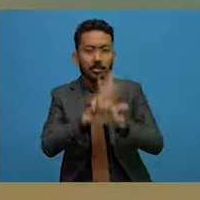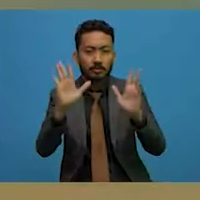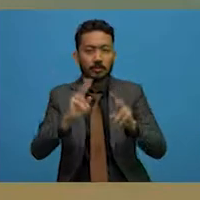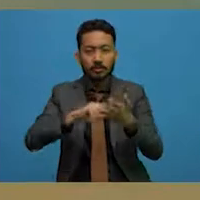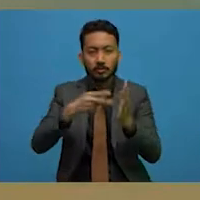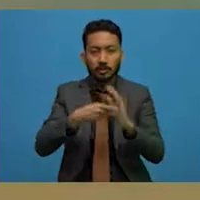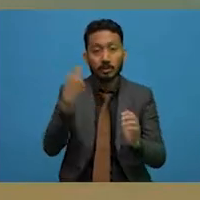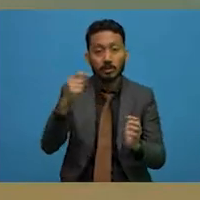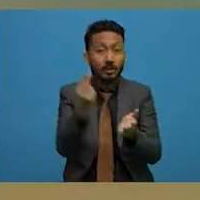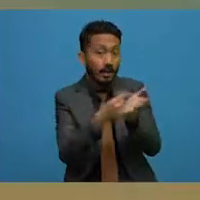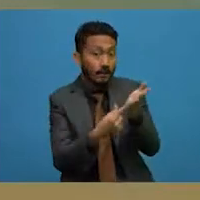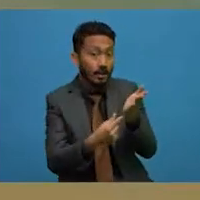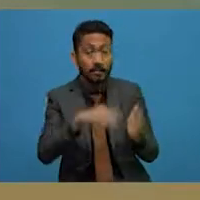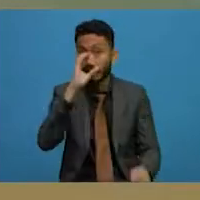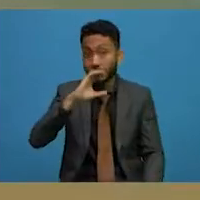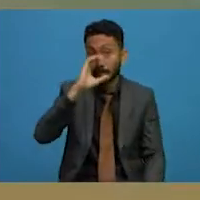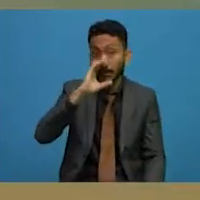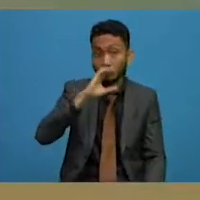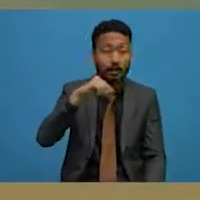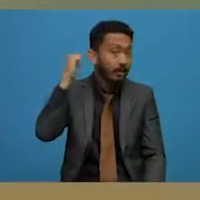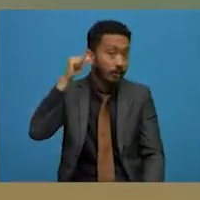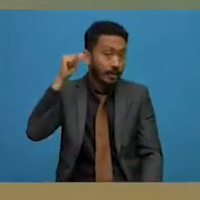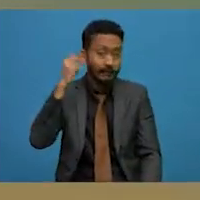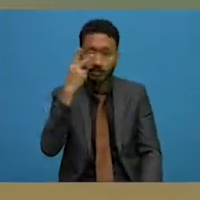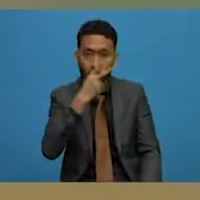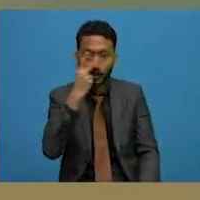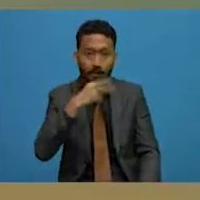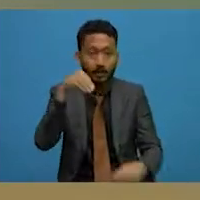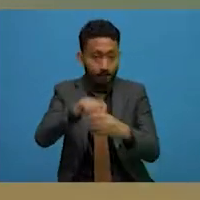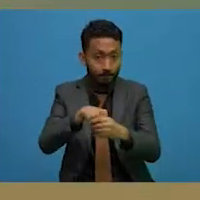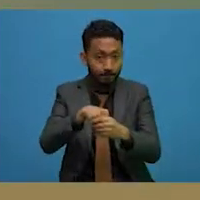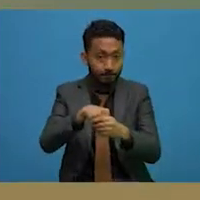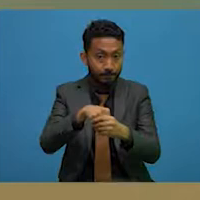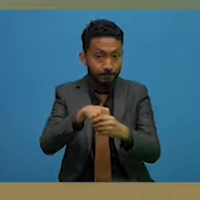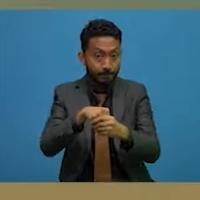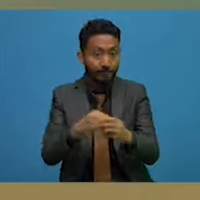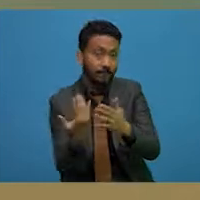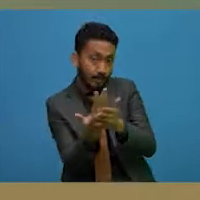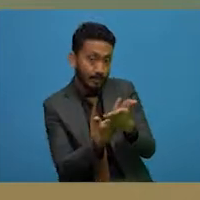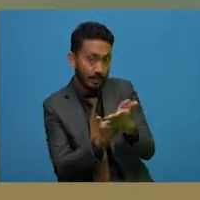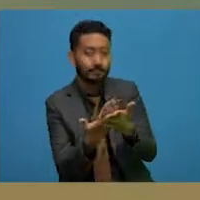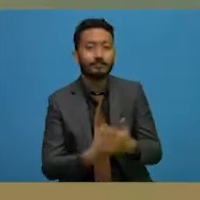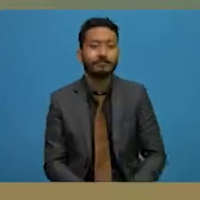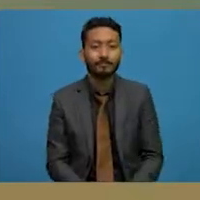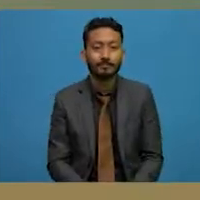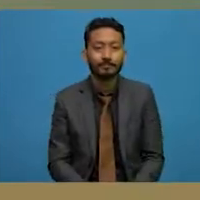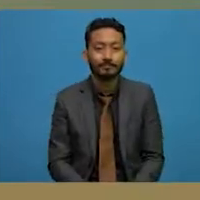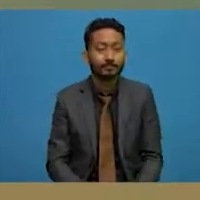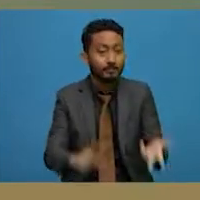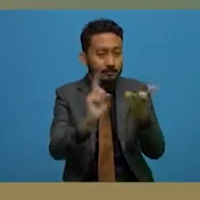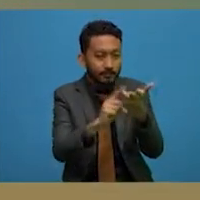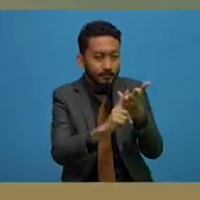tentang teks, grafik, animasi dan audiovisual dalam konteks multimedia. Yang